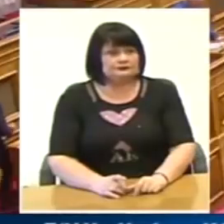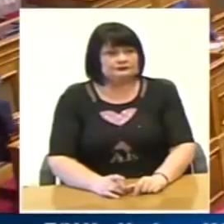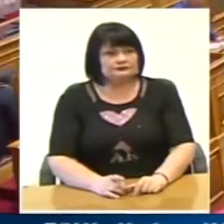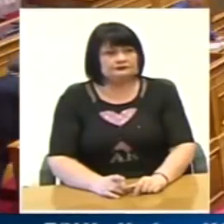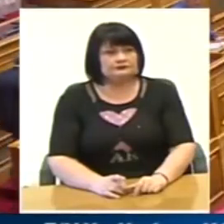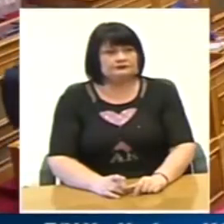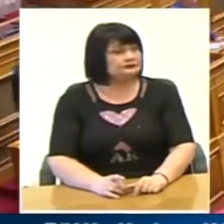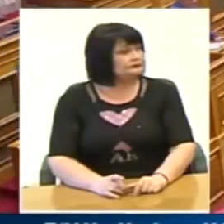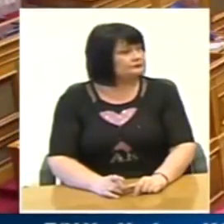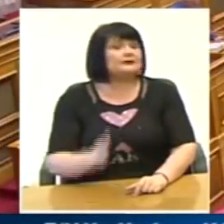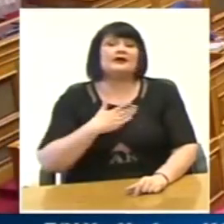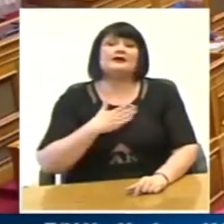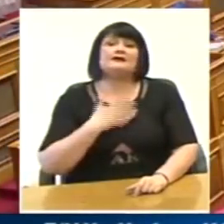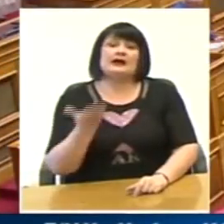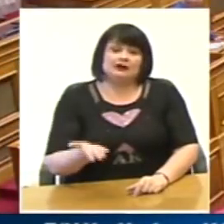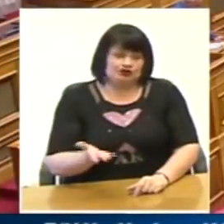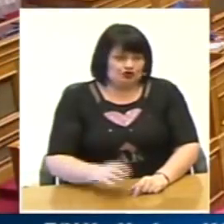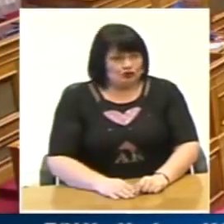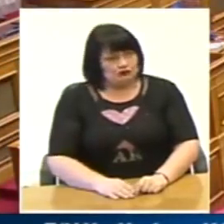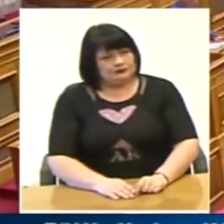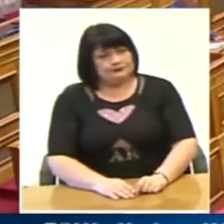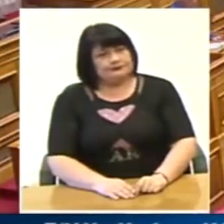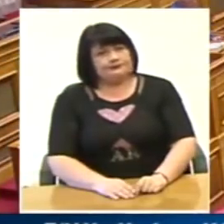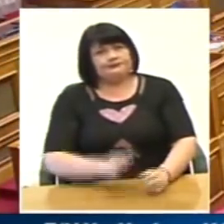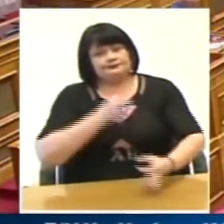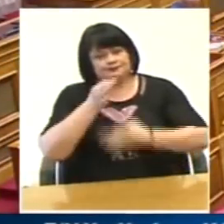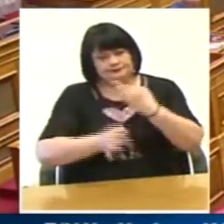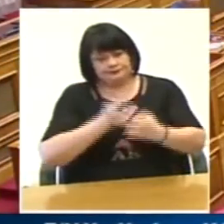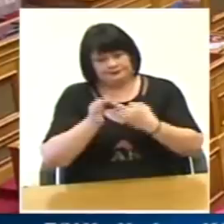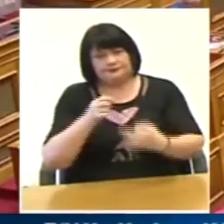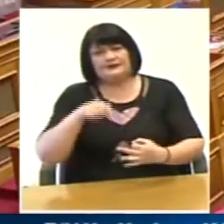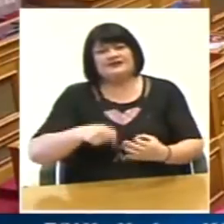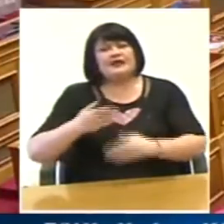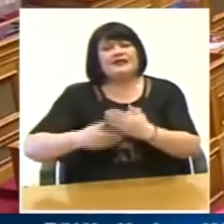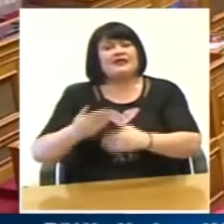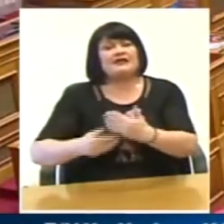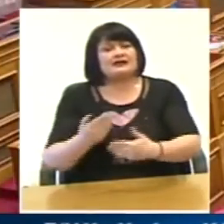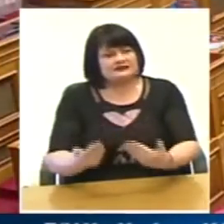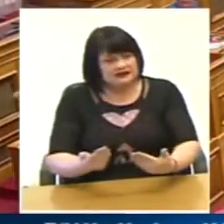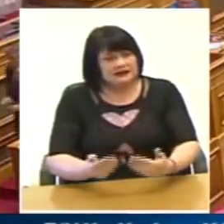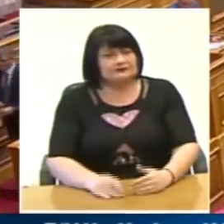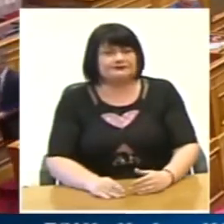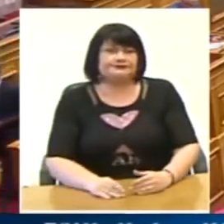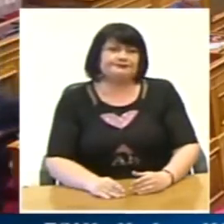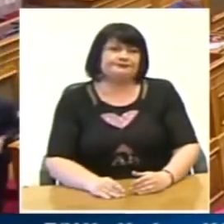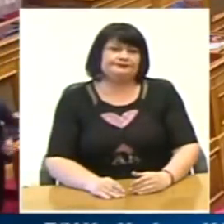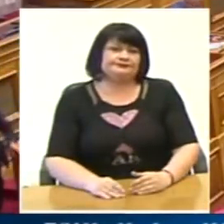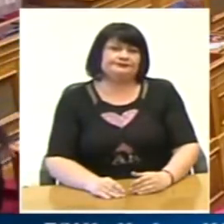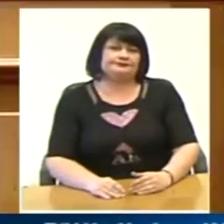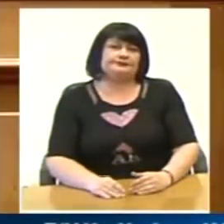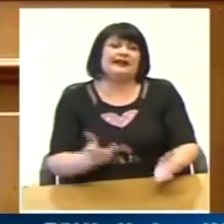Είναι άχαρο και δεν θα το κάνω να τοποθετηθώ και για τη σημερινή διαδικασία, αλλά και για την κύρωση της